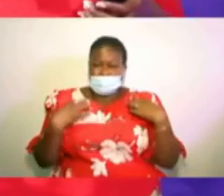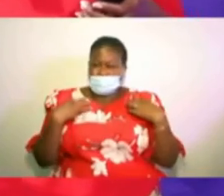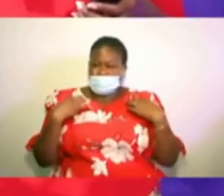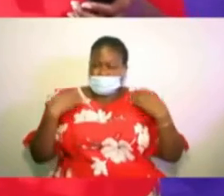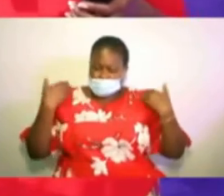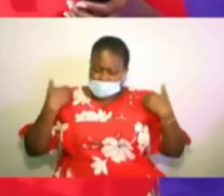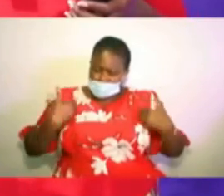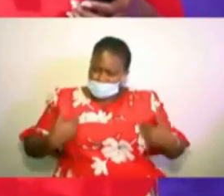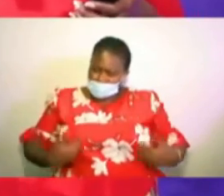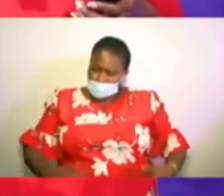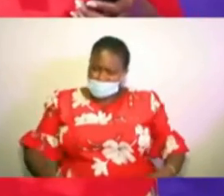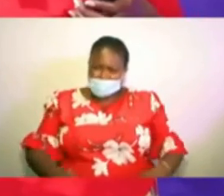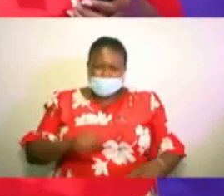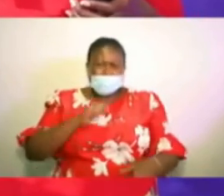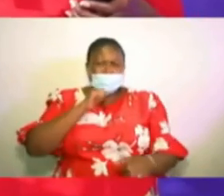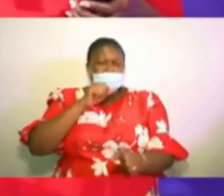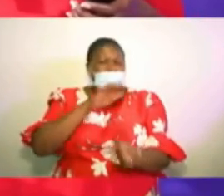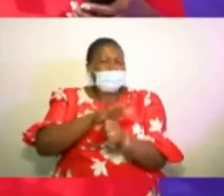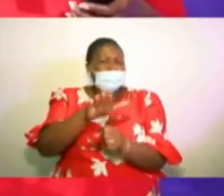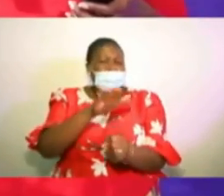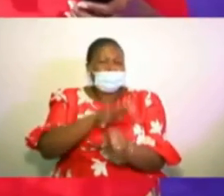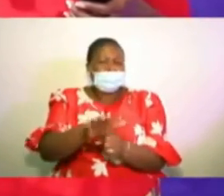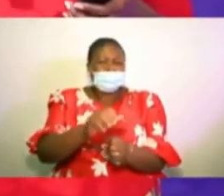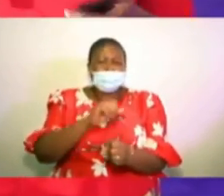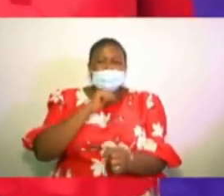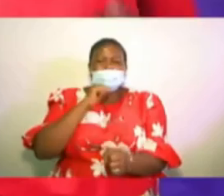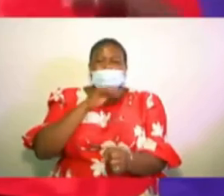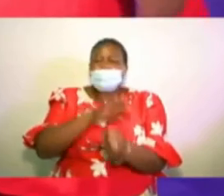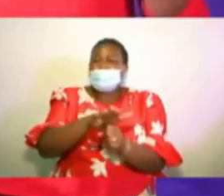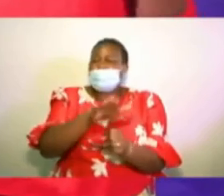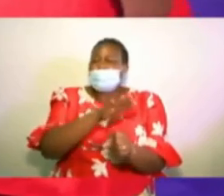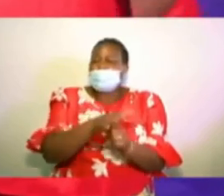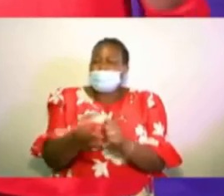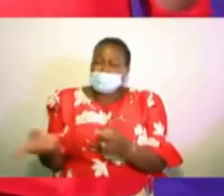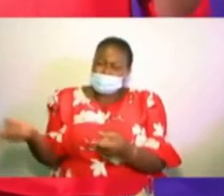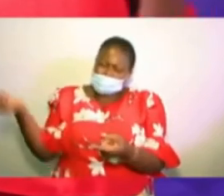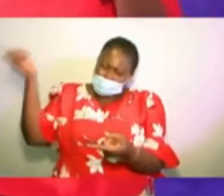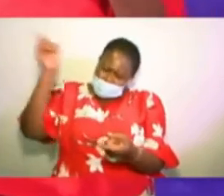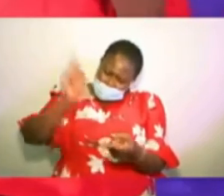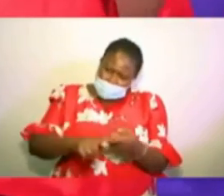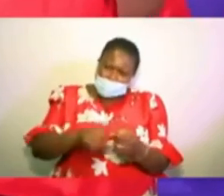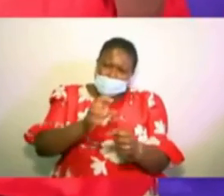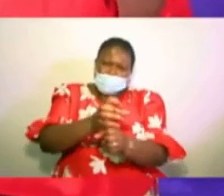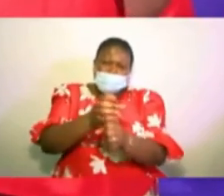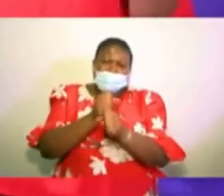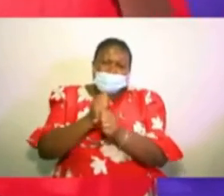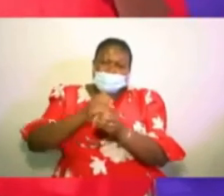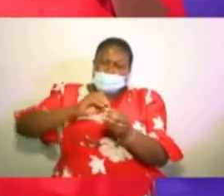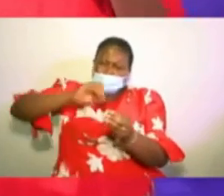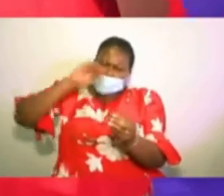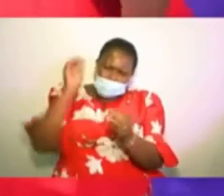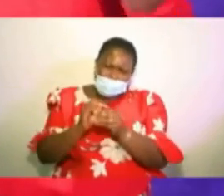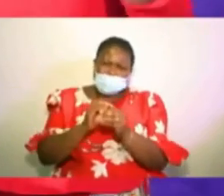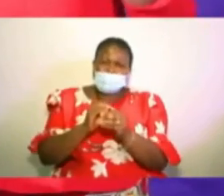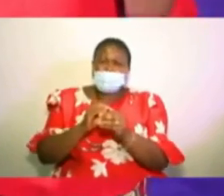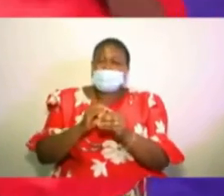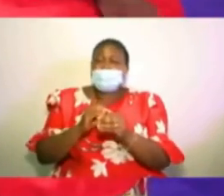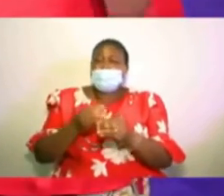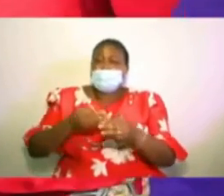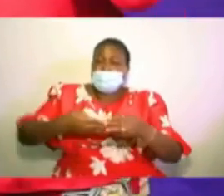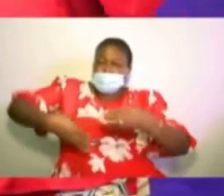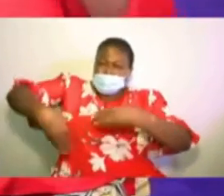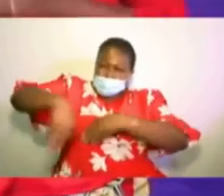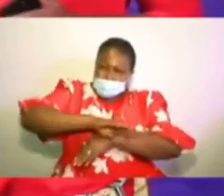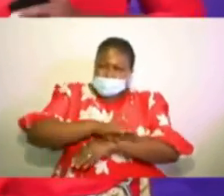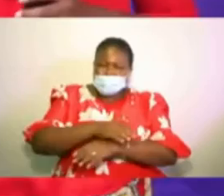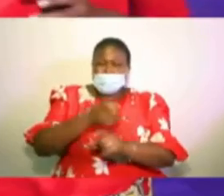you are clothed with power from on high. Vous n'êtes pas totalement vêtu jusqu'à ce que vous vous revêtiez